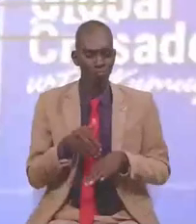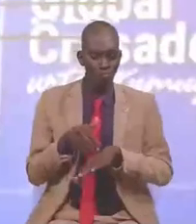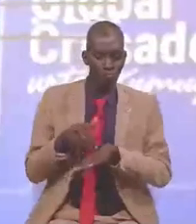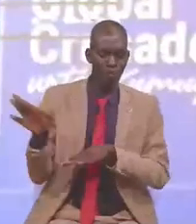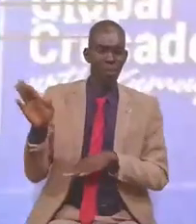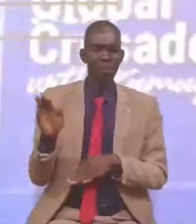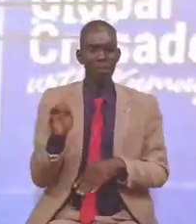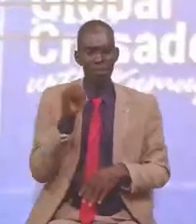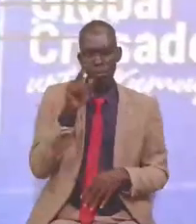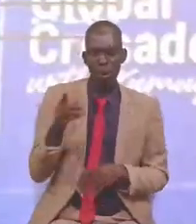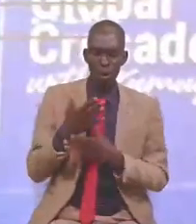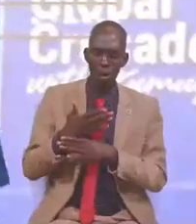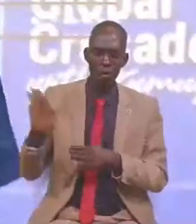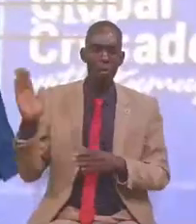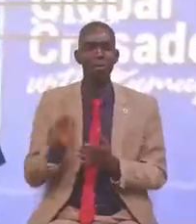renvoie-la.